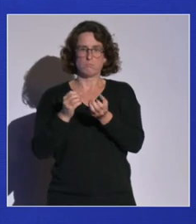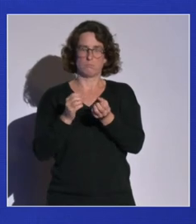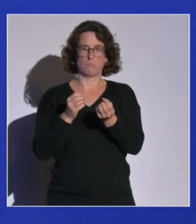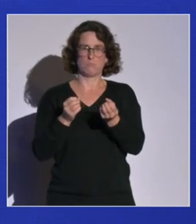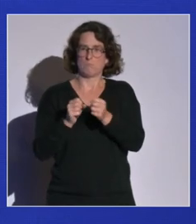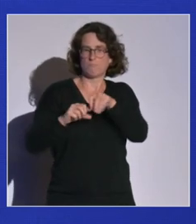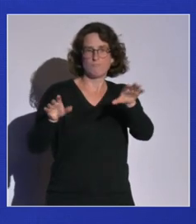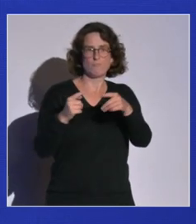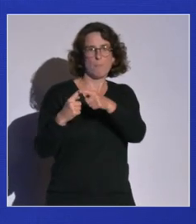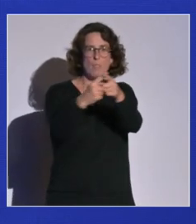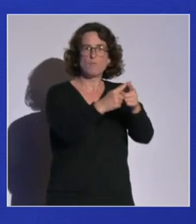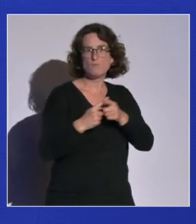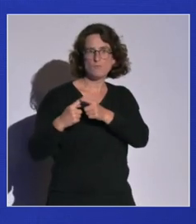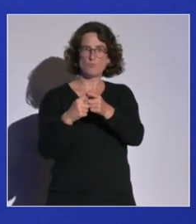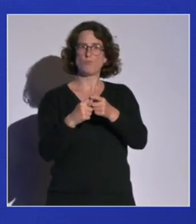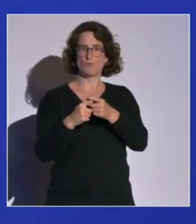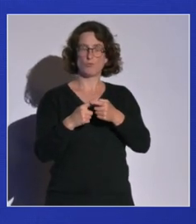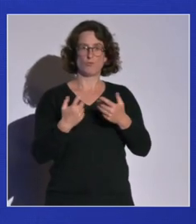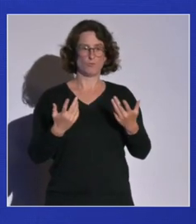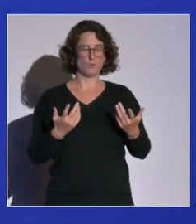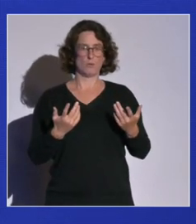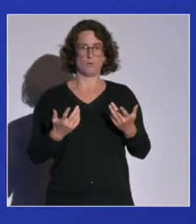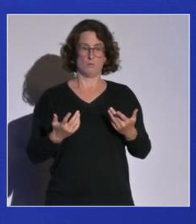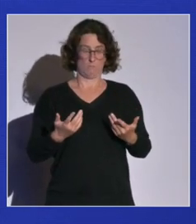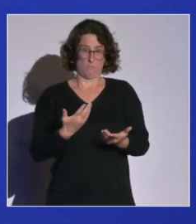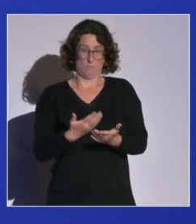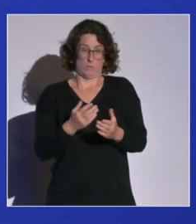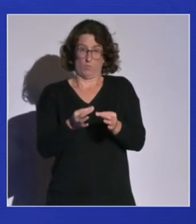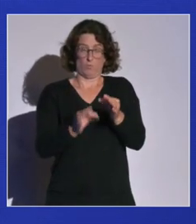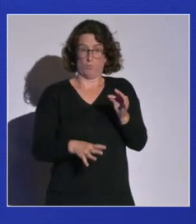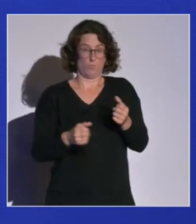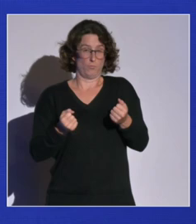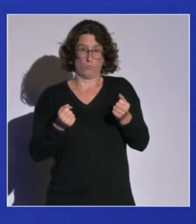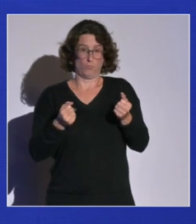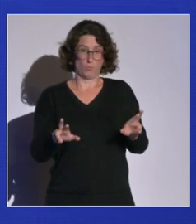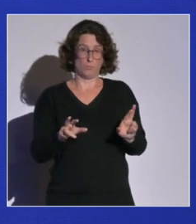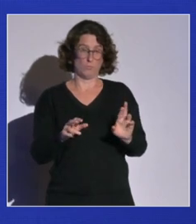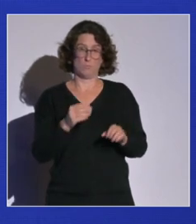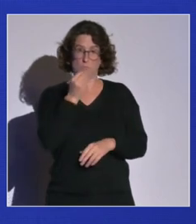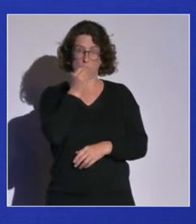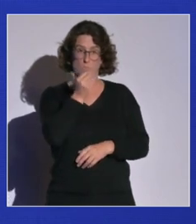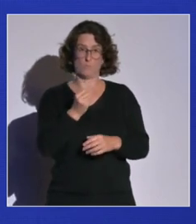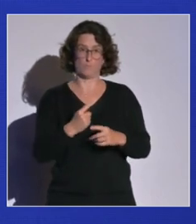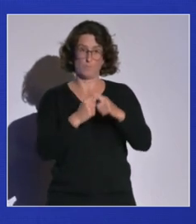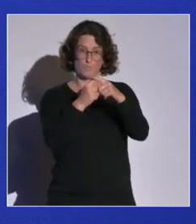d'enseignement, mais c'est pour moi une solution absolument certaine. Deuxièmement,